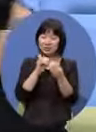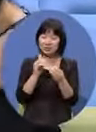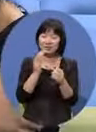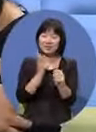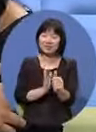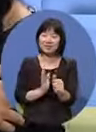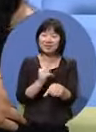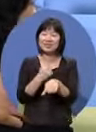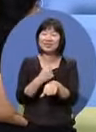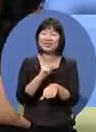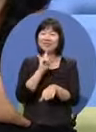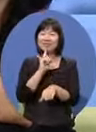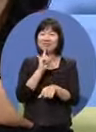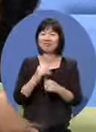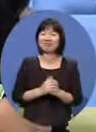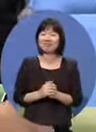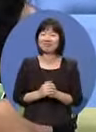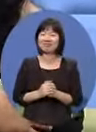해. 뽀뽀.